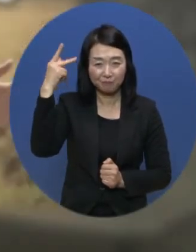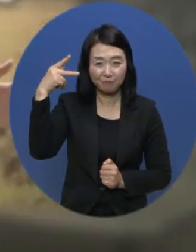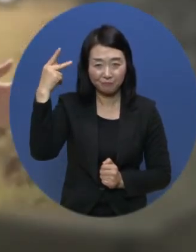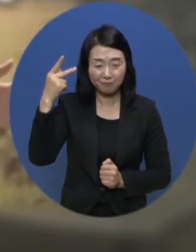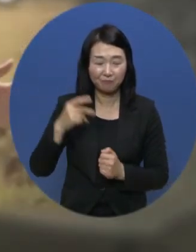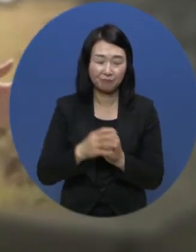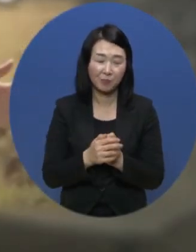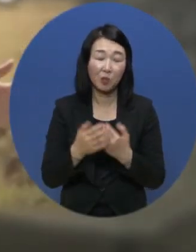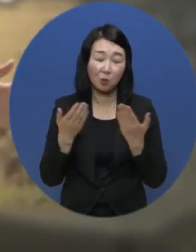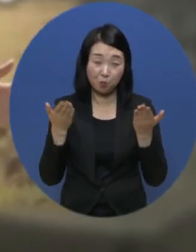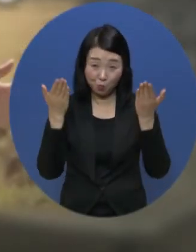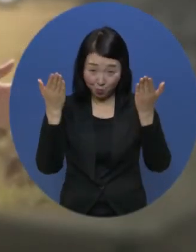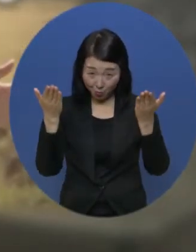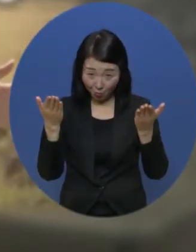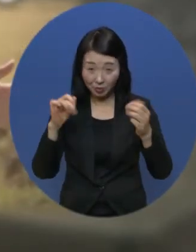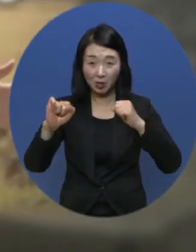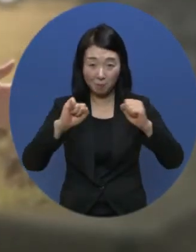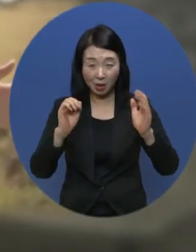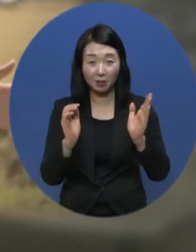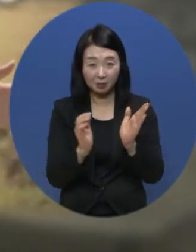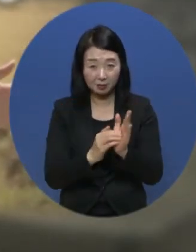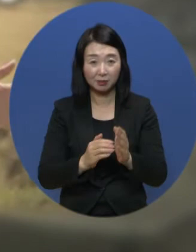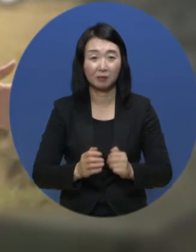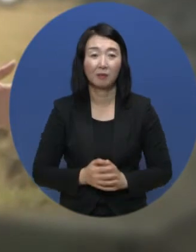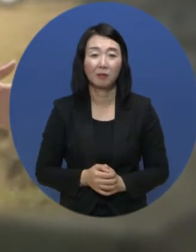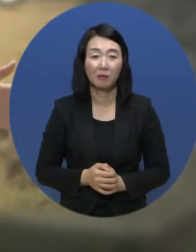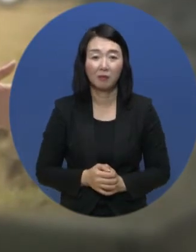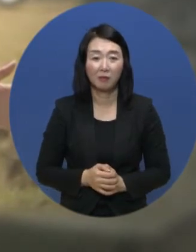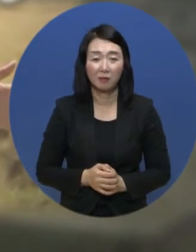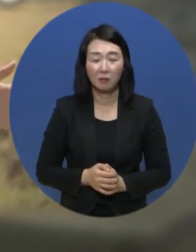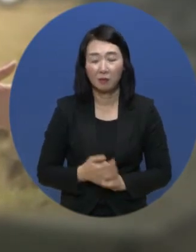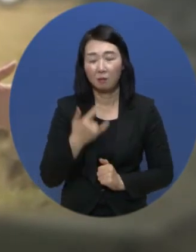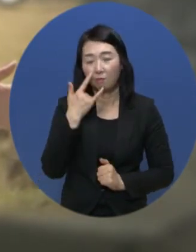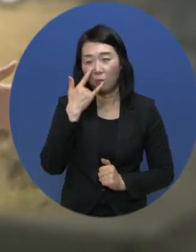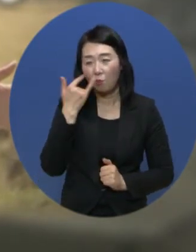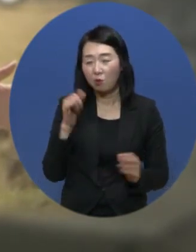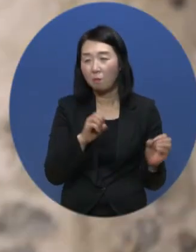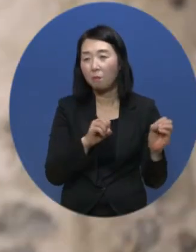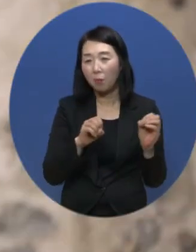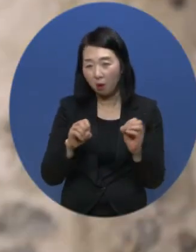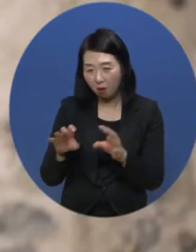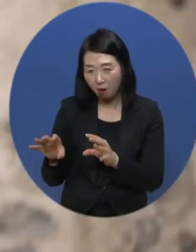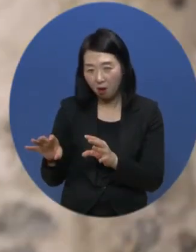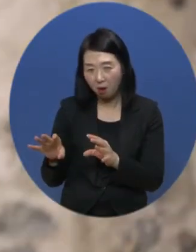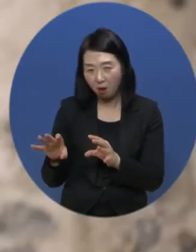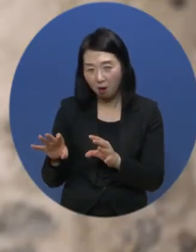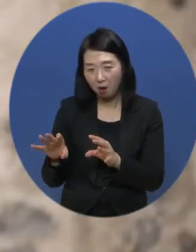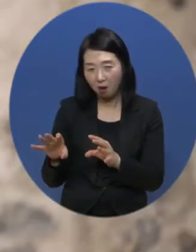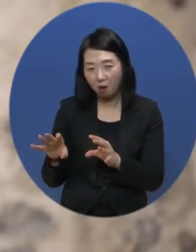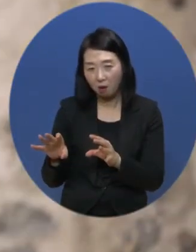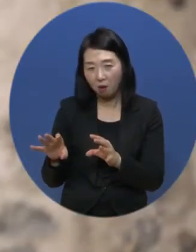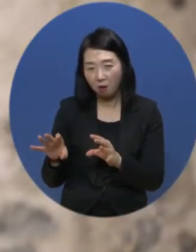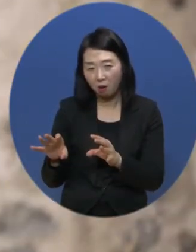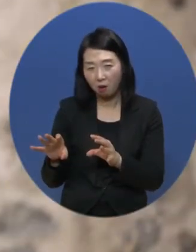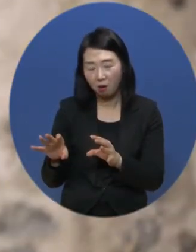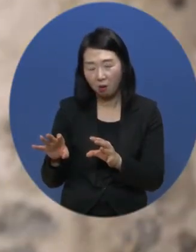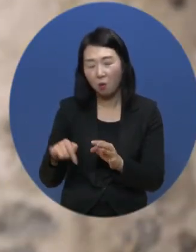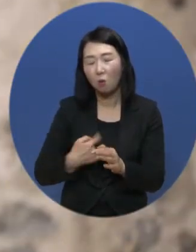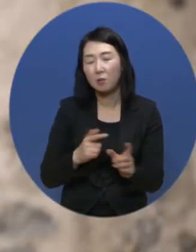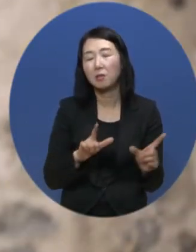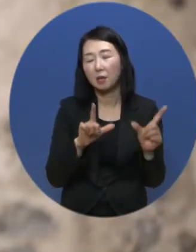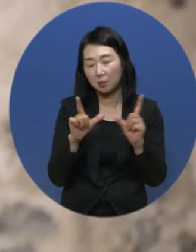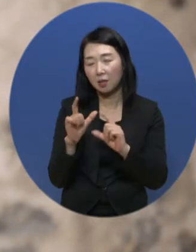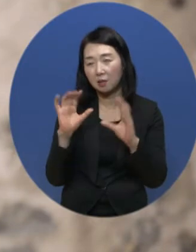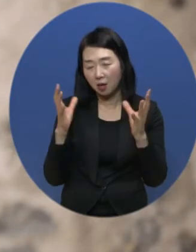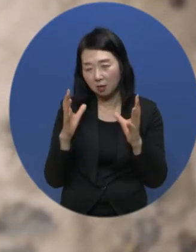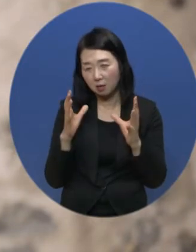부모로부터 버림받고 길거리에서 생활하는 아이들을 돌보는 일이었습니다. 제가 속한 시설에서 아이들에게